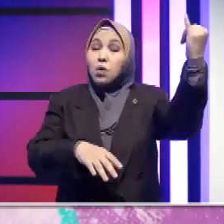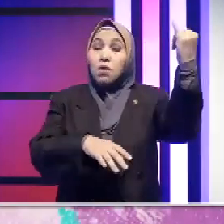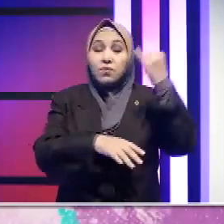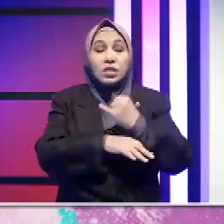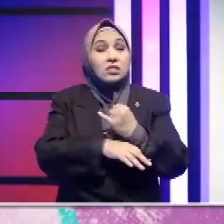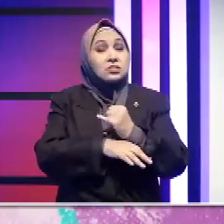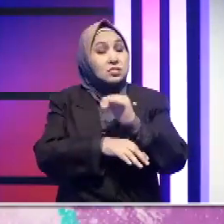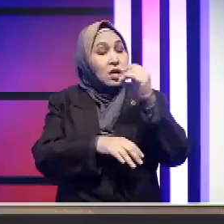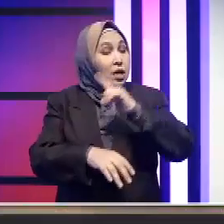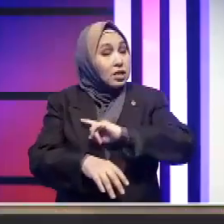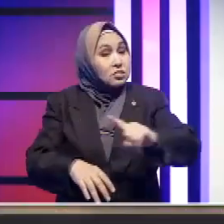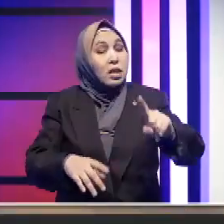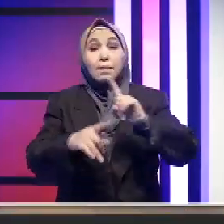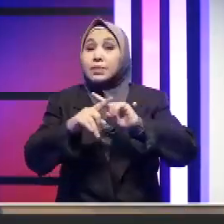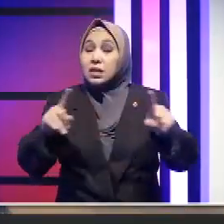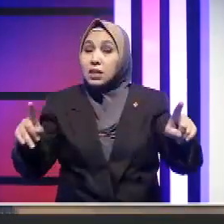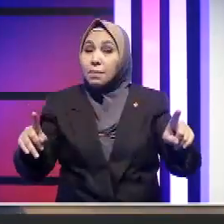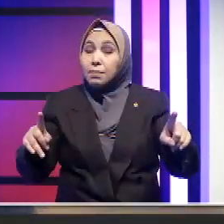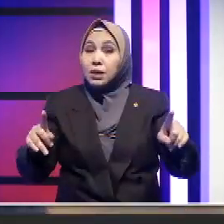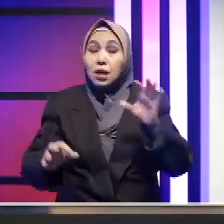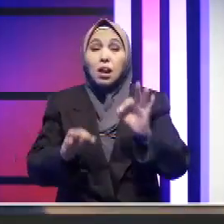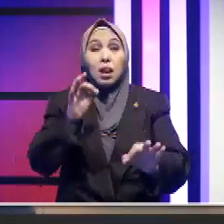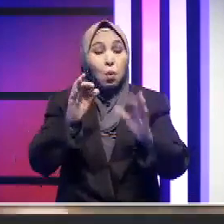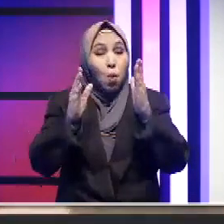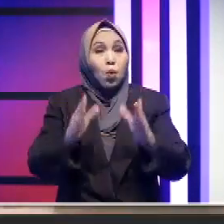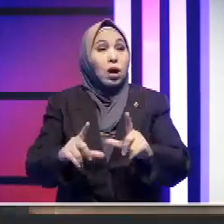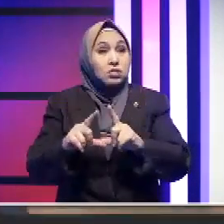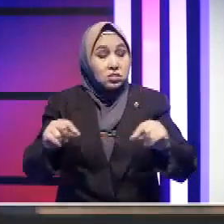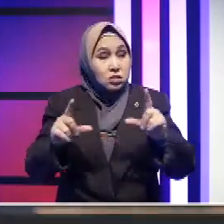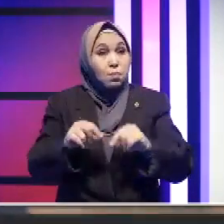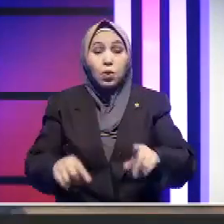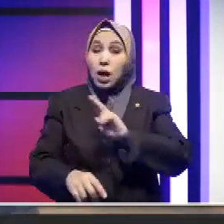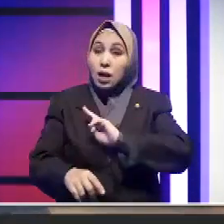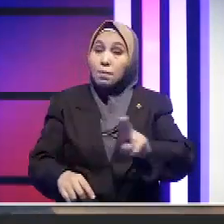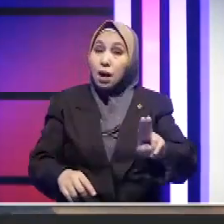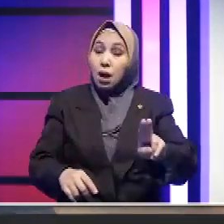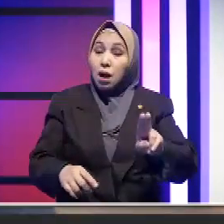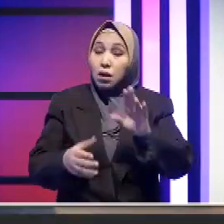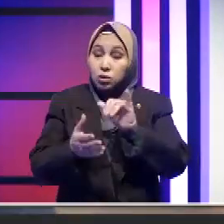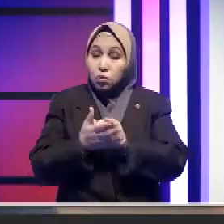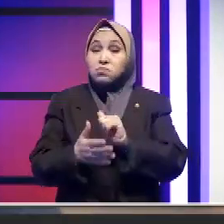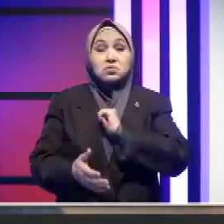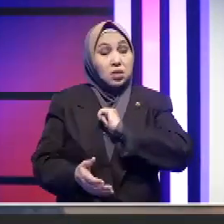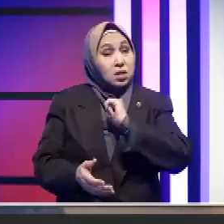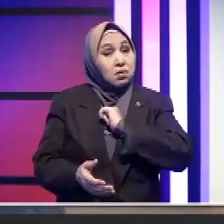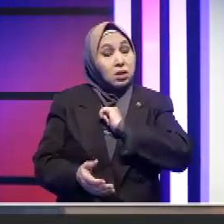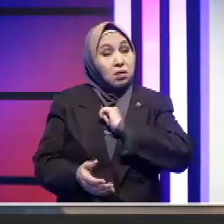tapi kalau orang Jepun dengar agama-agama itu sendiri